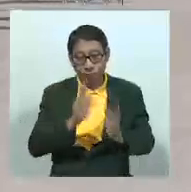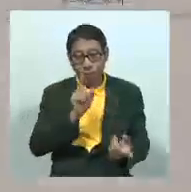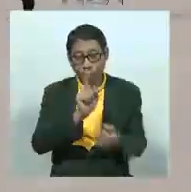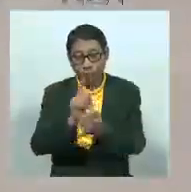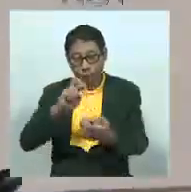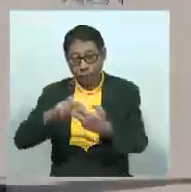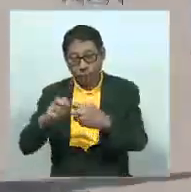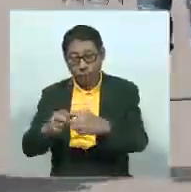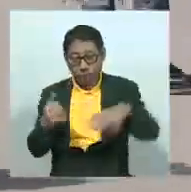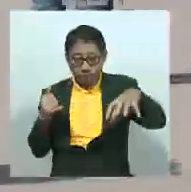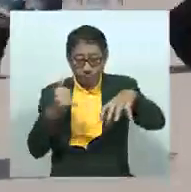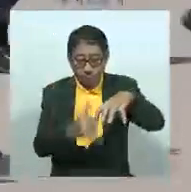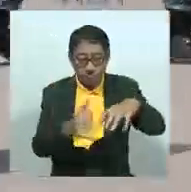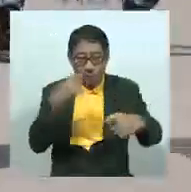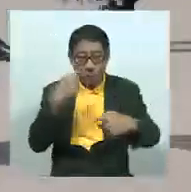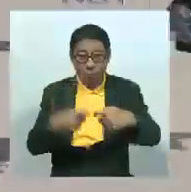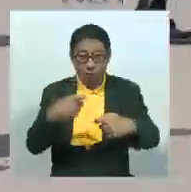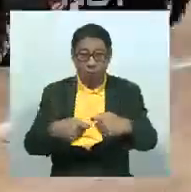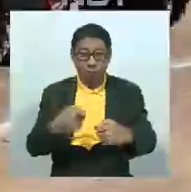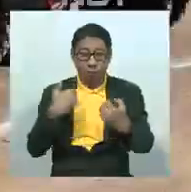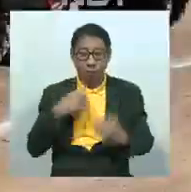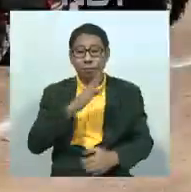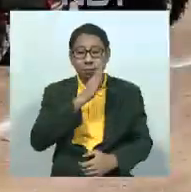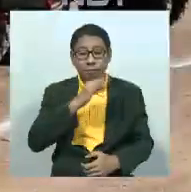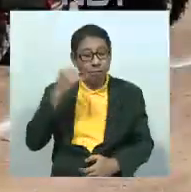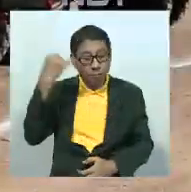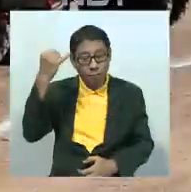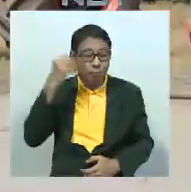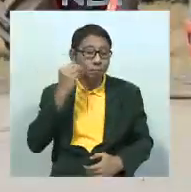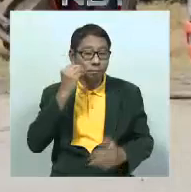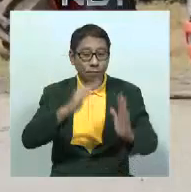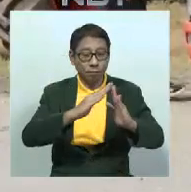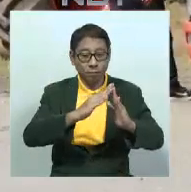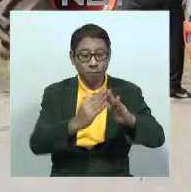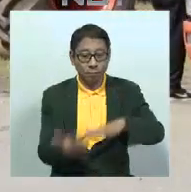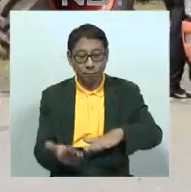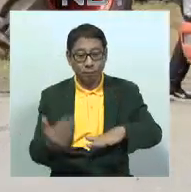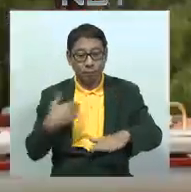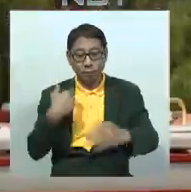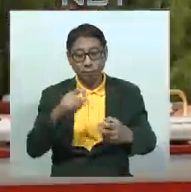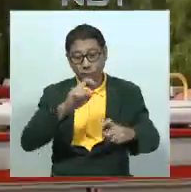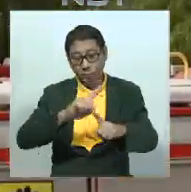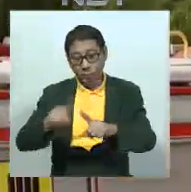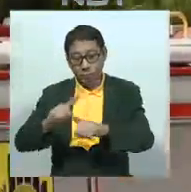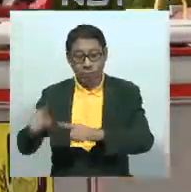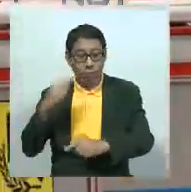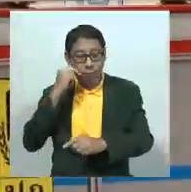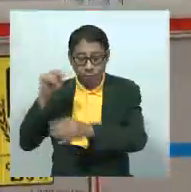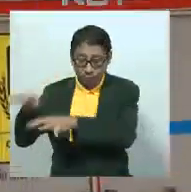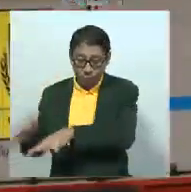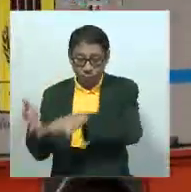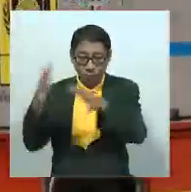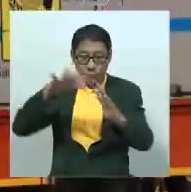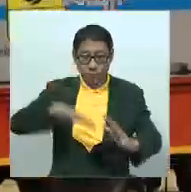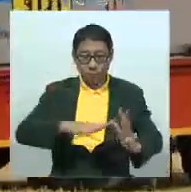ยในพื้นที่ที่เข้าถึงยากโดยภาคพื้นดินมีการสมมุติโครงสร้างบ้านเรือนเสียหายมีซากปรักหักพังที่น้ำซัดมาก